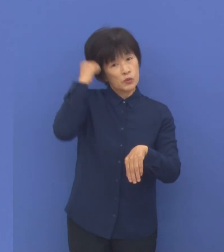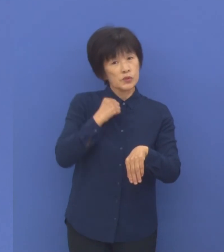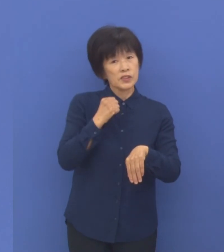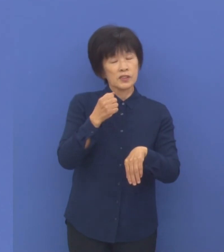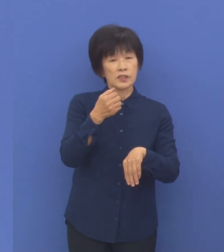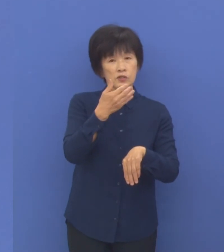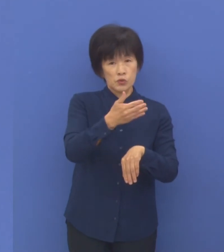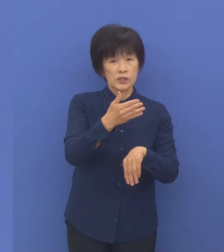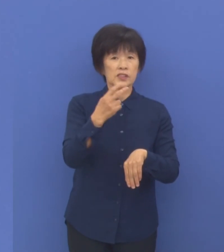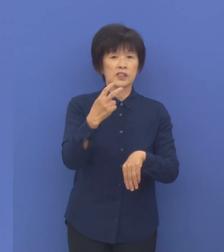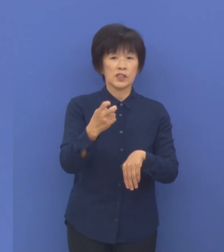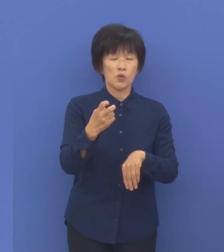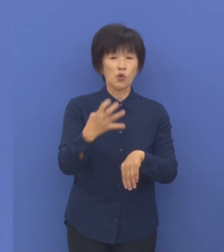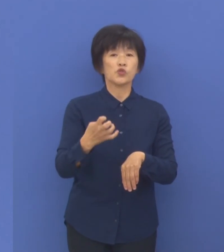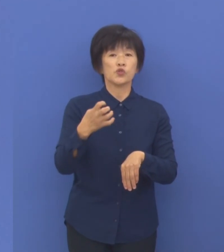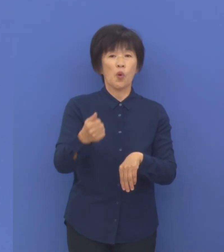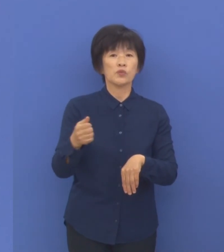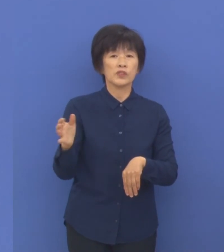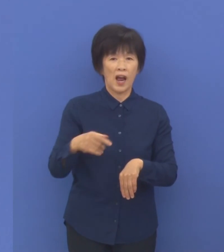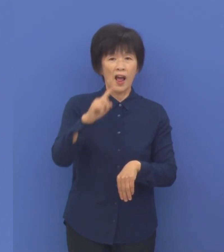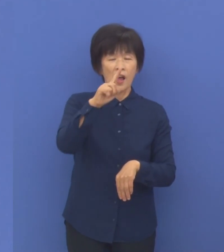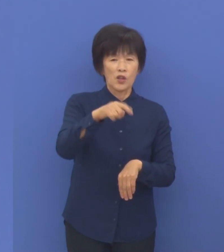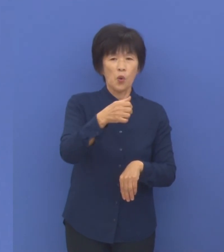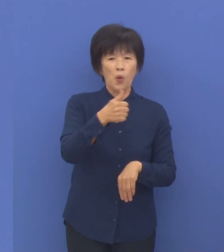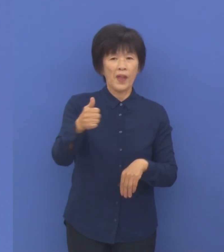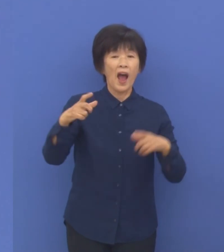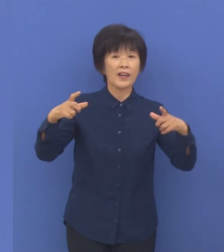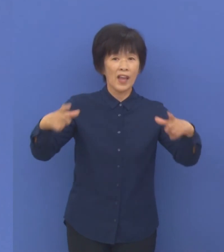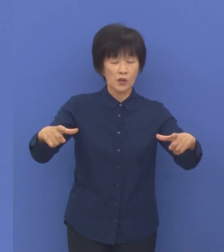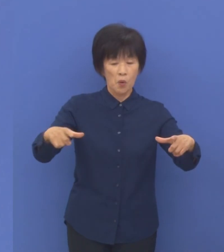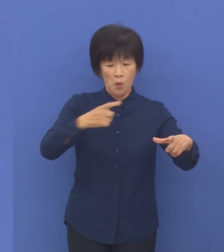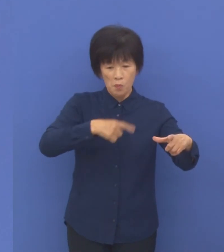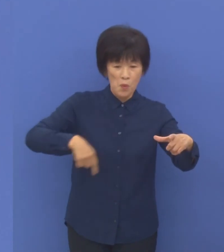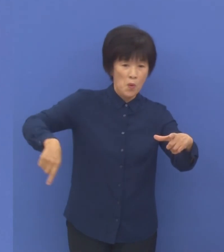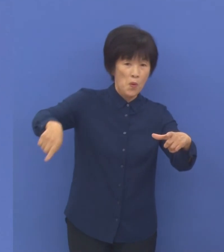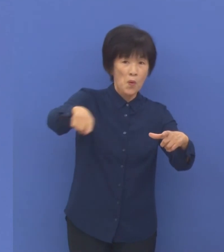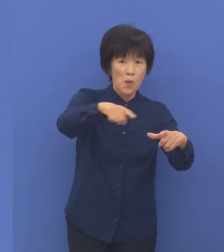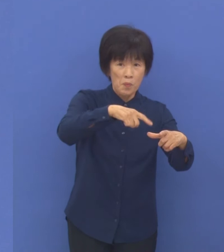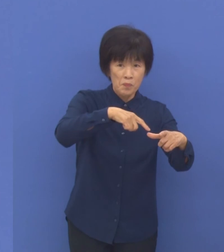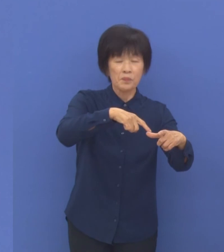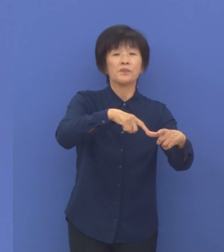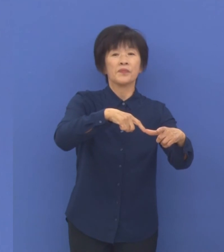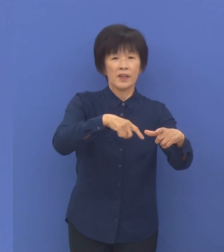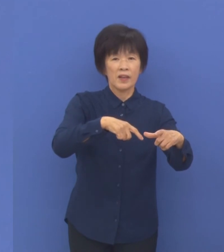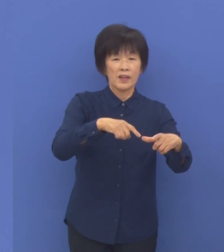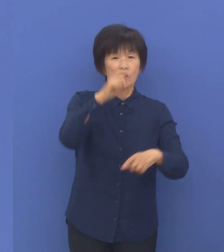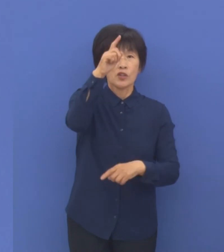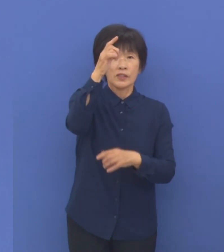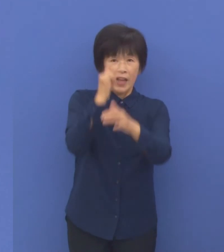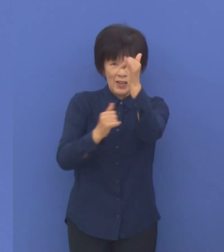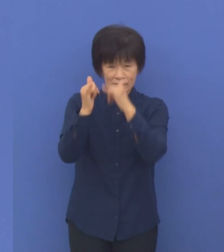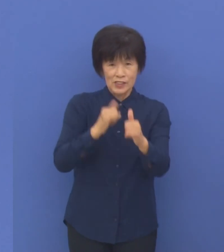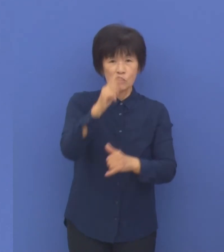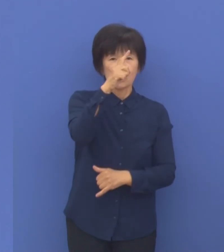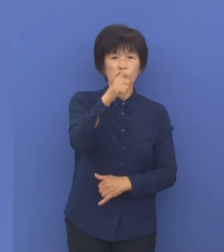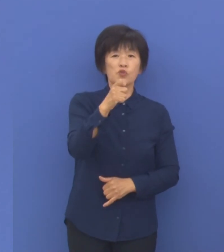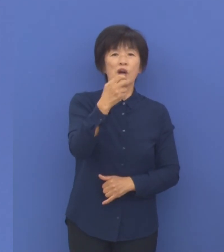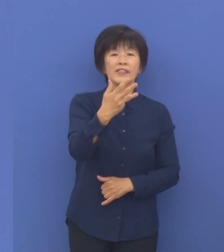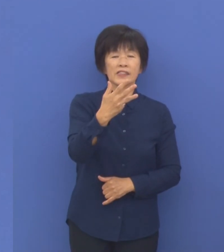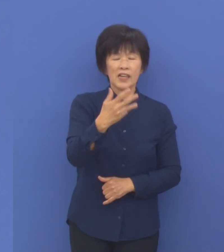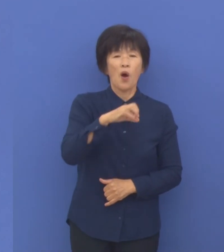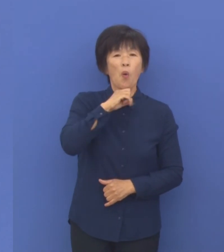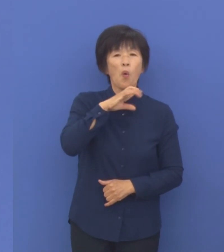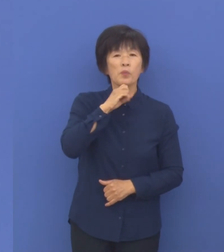から無駄毛港公園ロザまた広場を発着点として第10月会大村市民